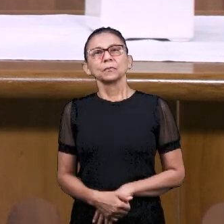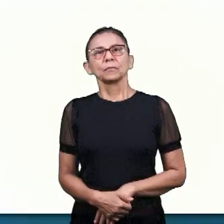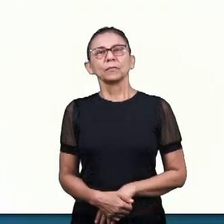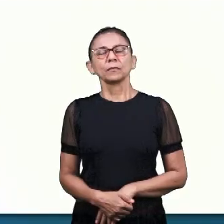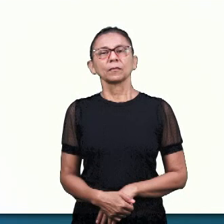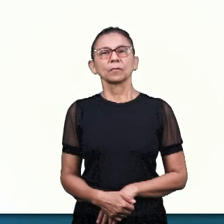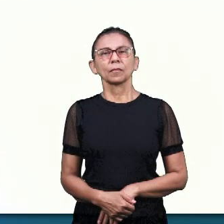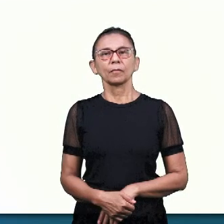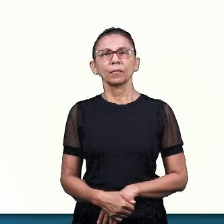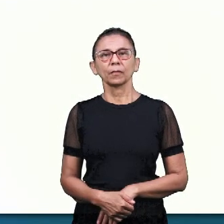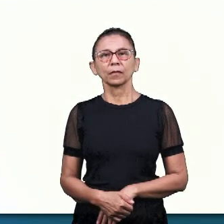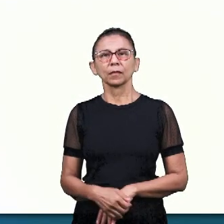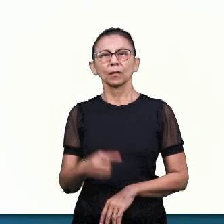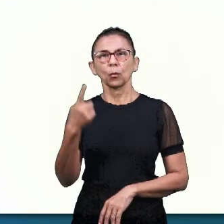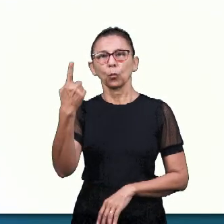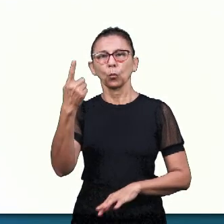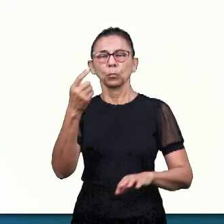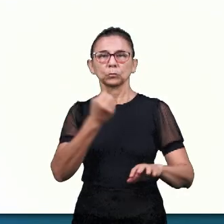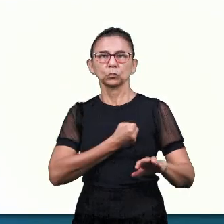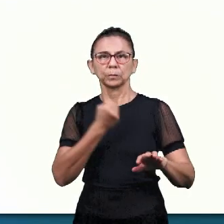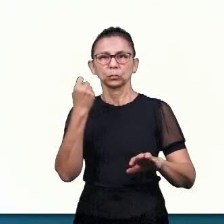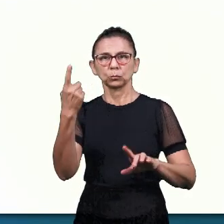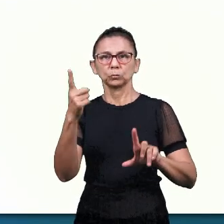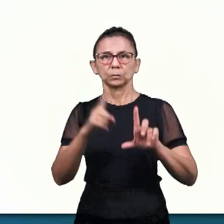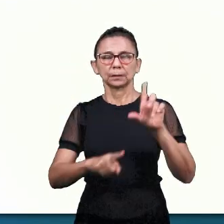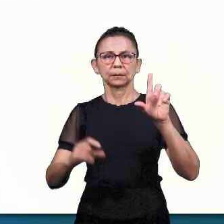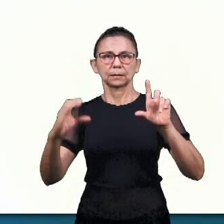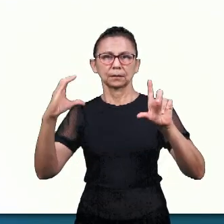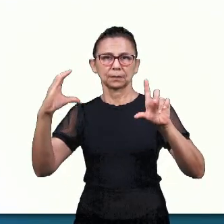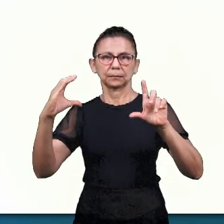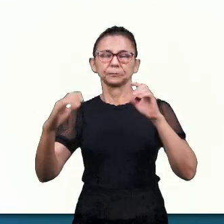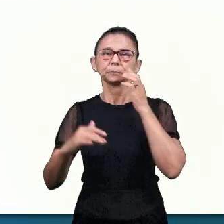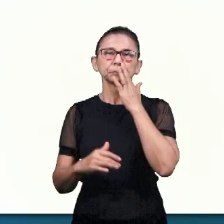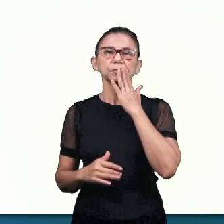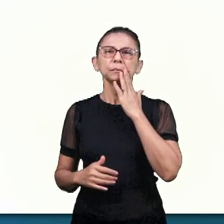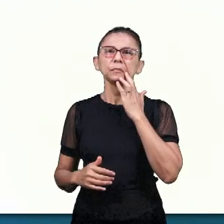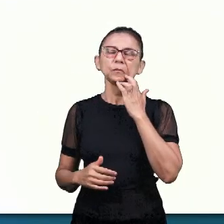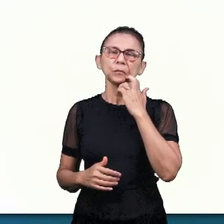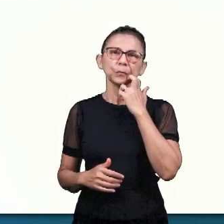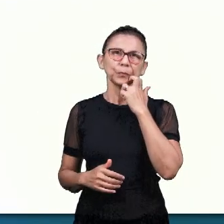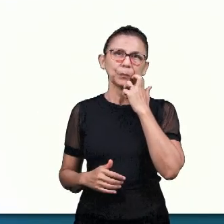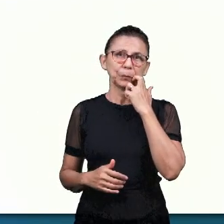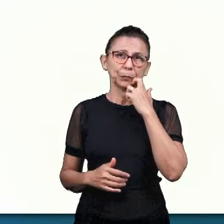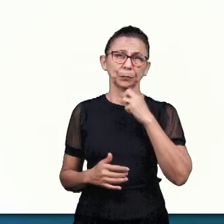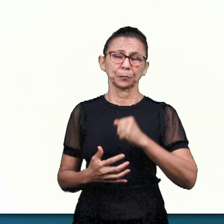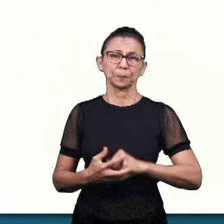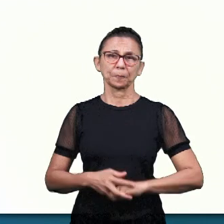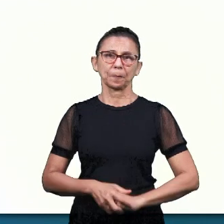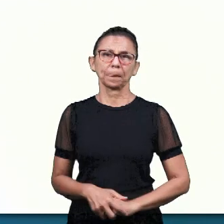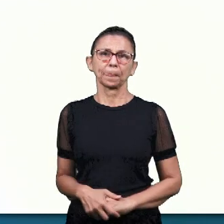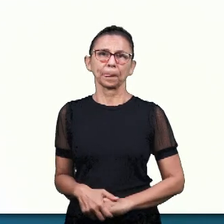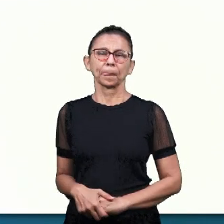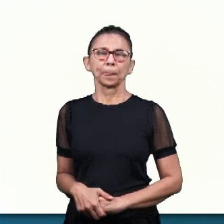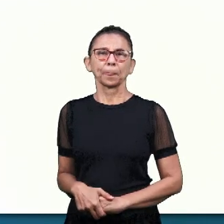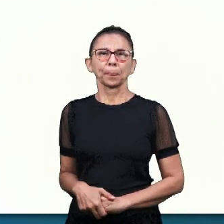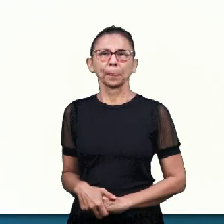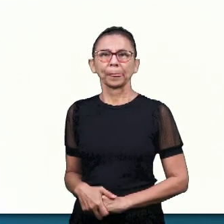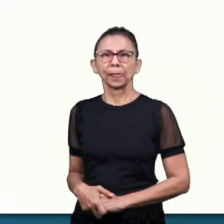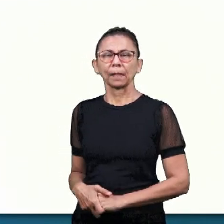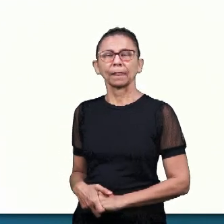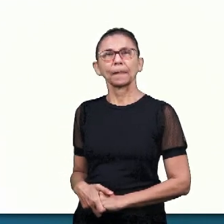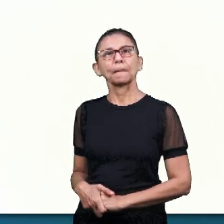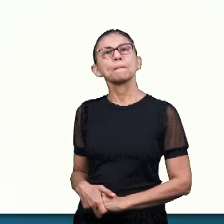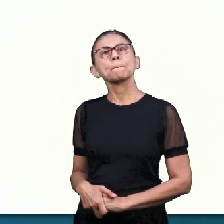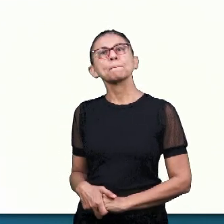La question 1, C nous dit, la grâce qui n'a pas été enlevée avant la tribulation aura